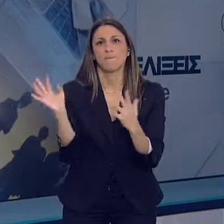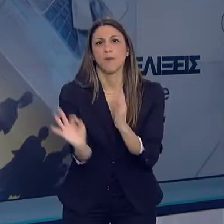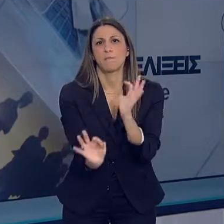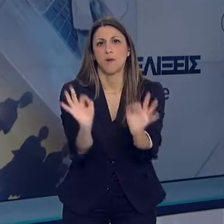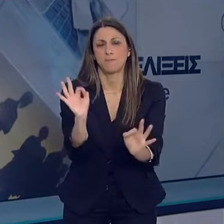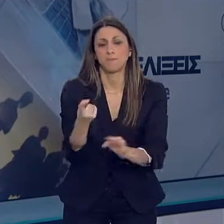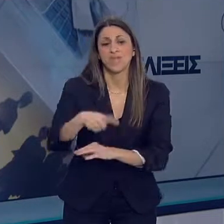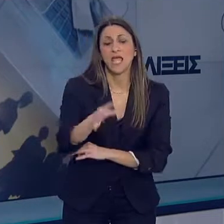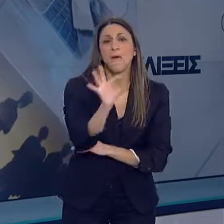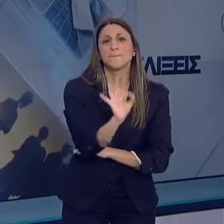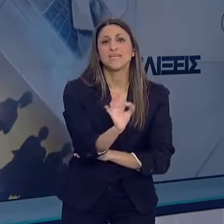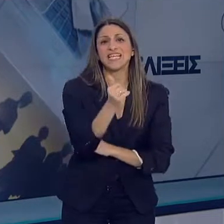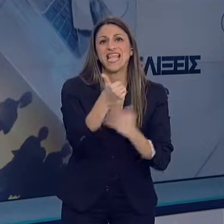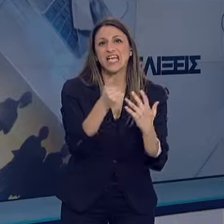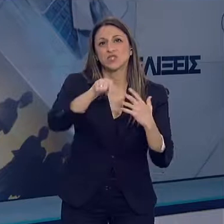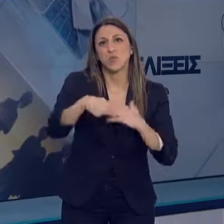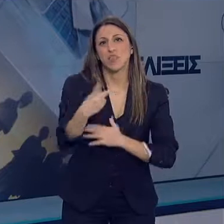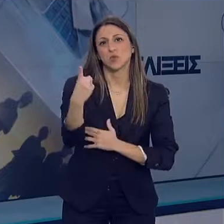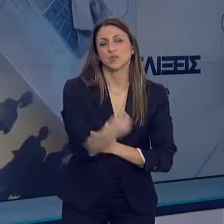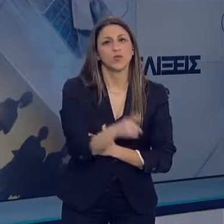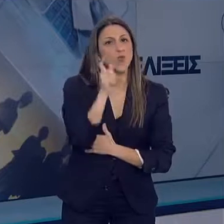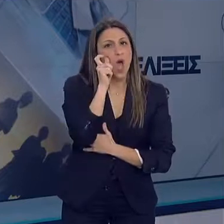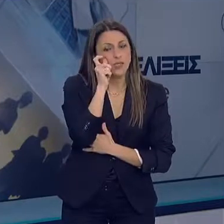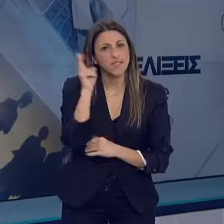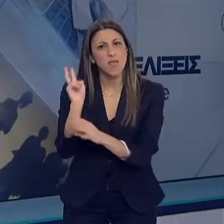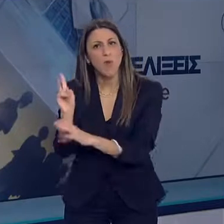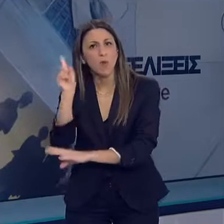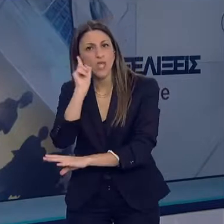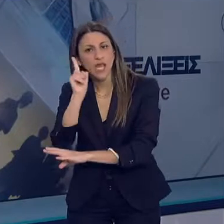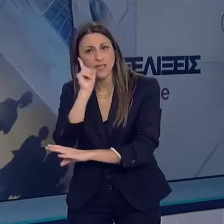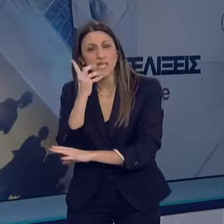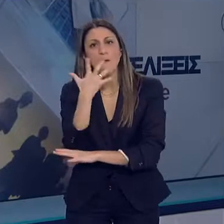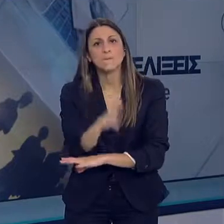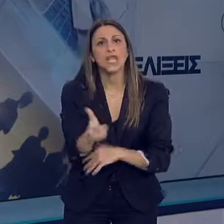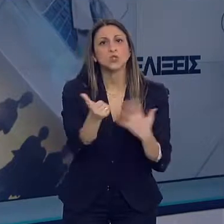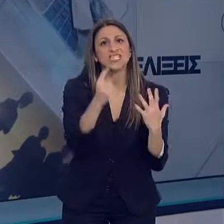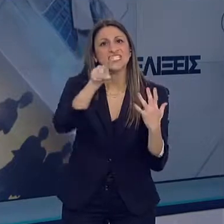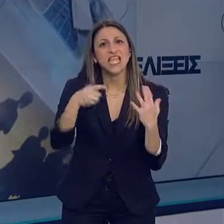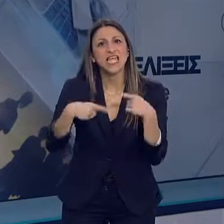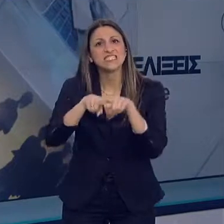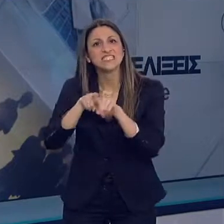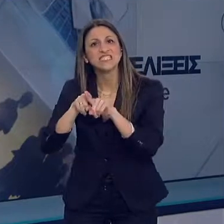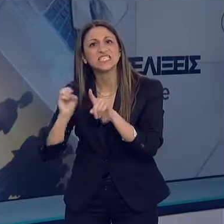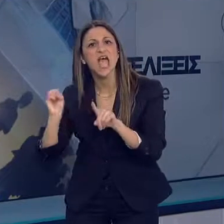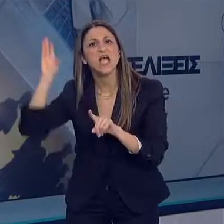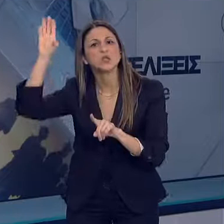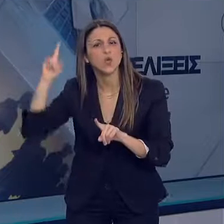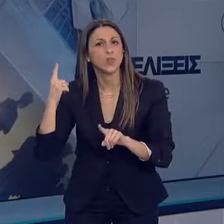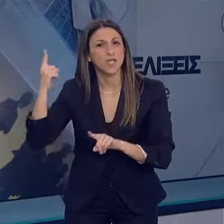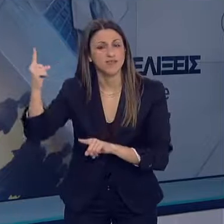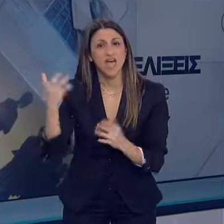Το 56,2% αφορά άνδρες. 569 θεωρούνται σχετιζόμενα με ταξίδι από το εξωτερικό